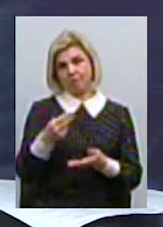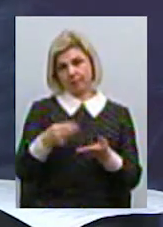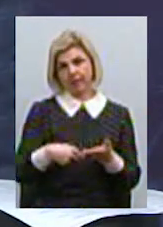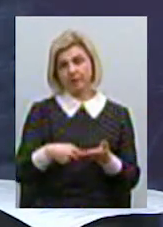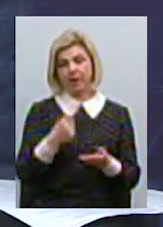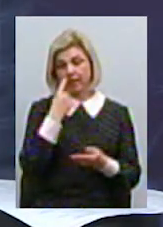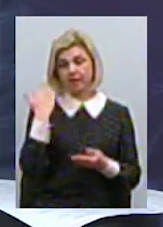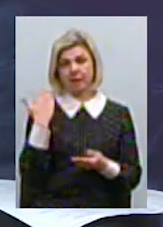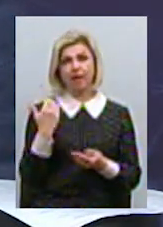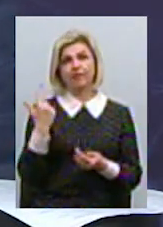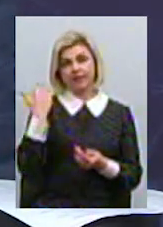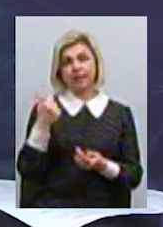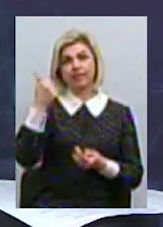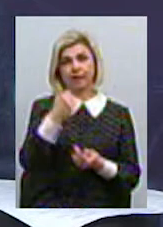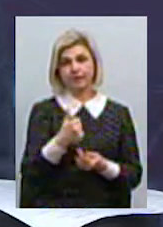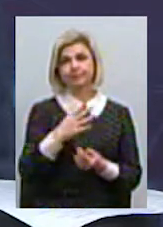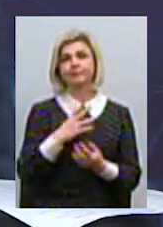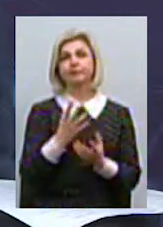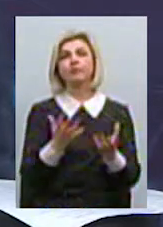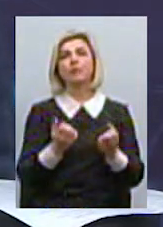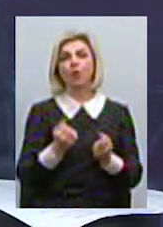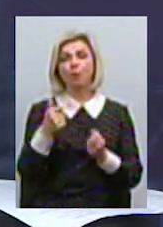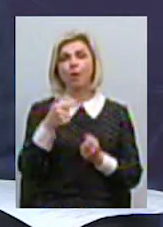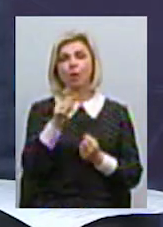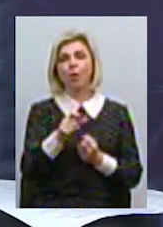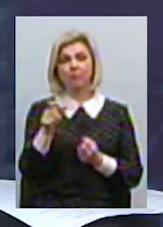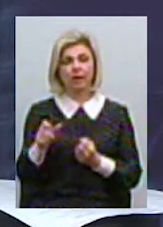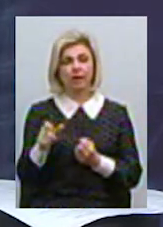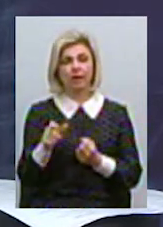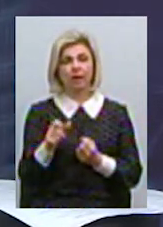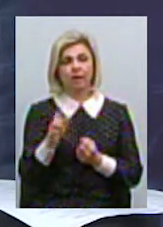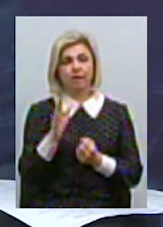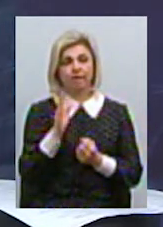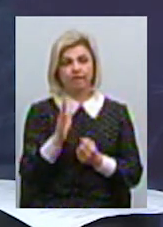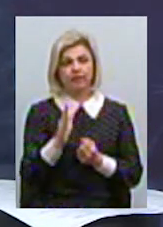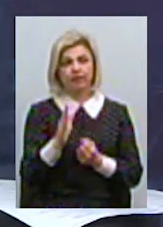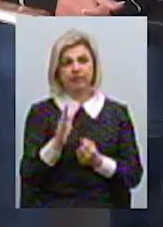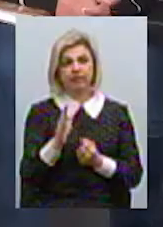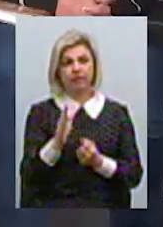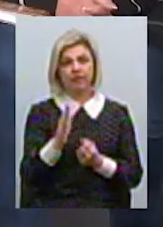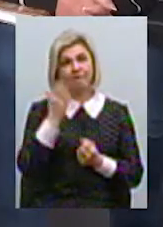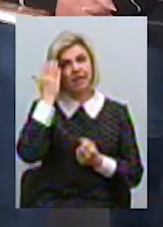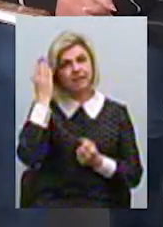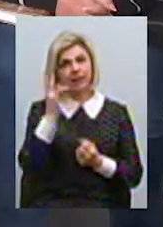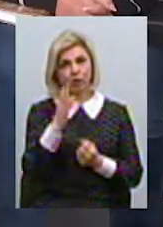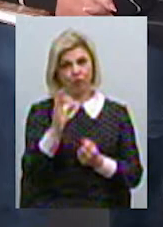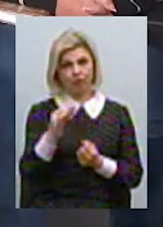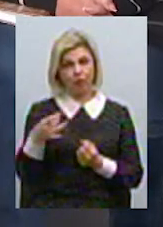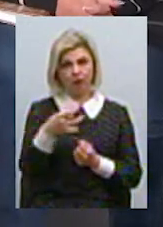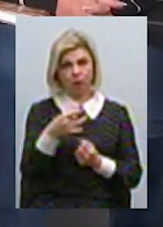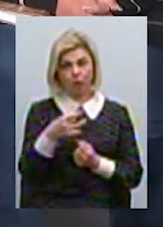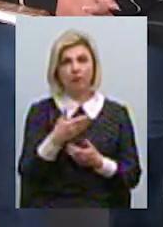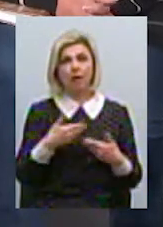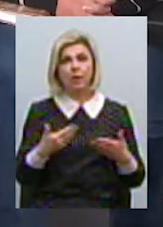Нещодавно, на тому тижні я був на прийомі громадян в Мосівській ОТГ і в СМТ Веселинова. І ми